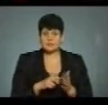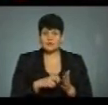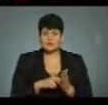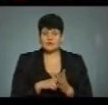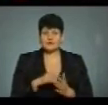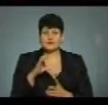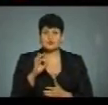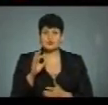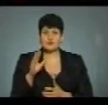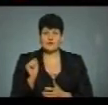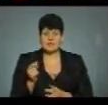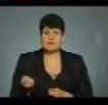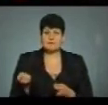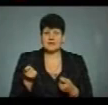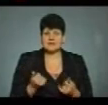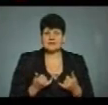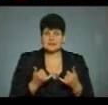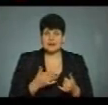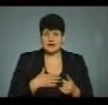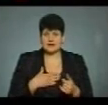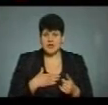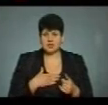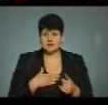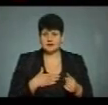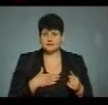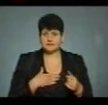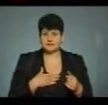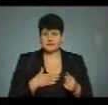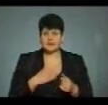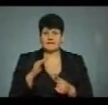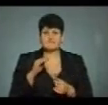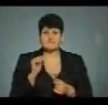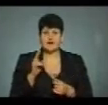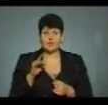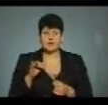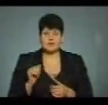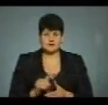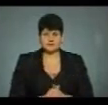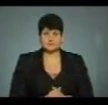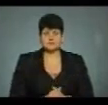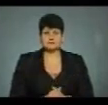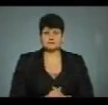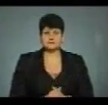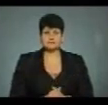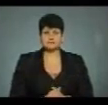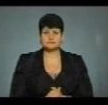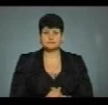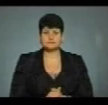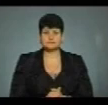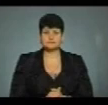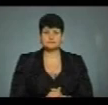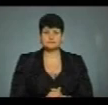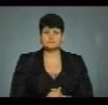які принесли для наших факультетів листи. Тарас Бурак, Андрій Прокопів. Новини на